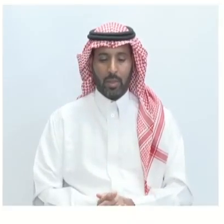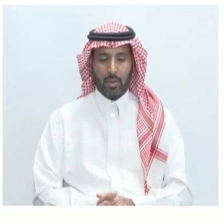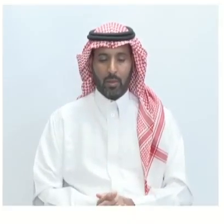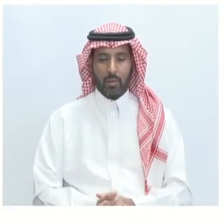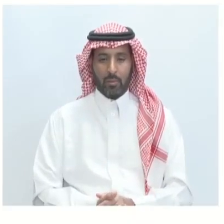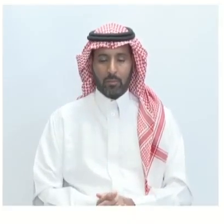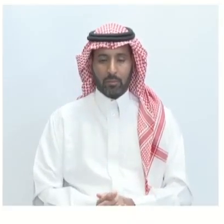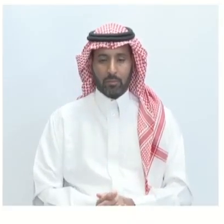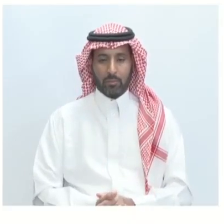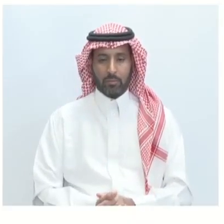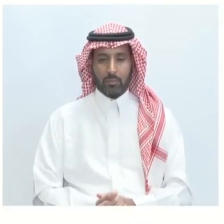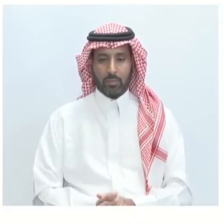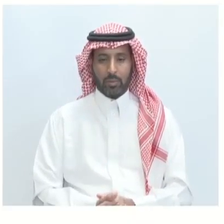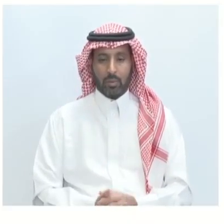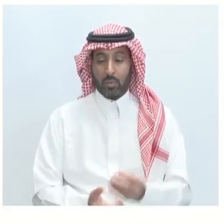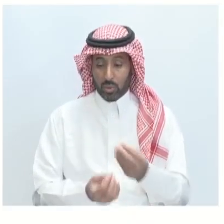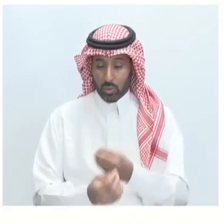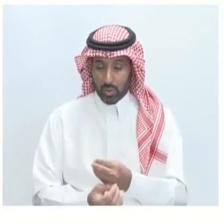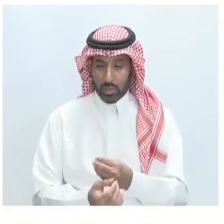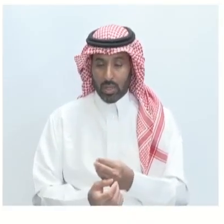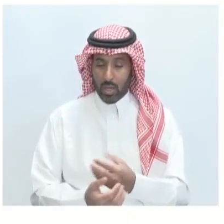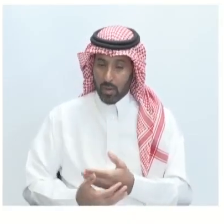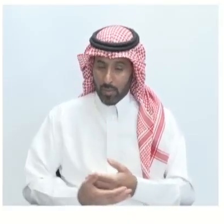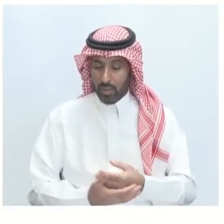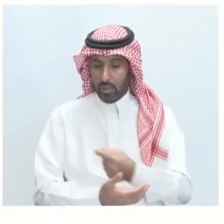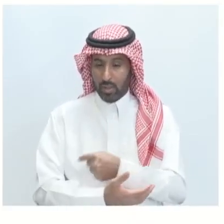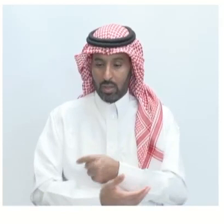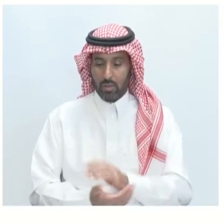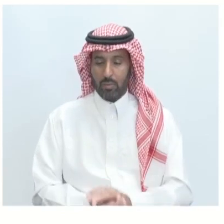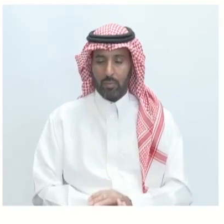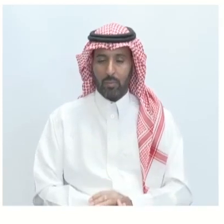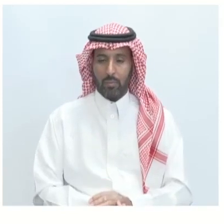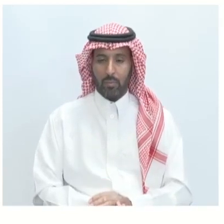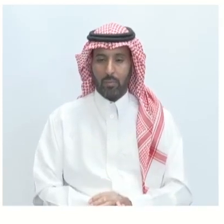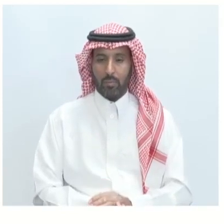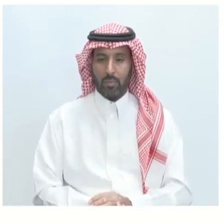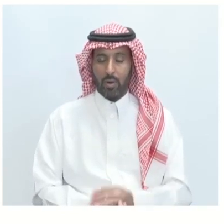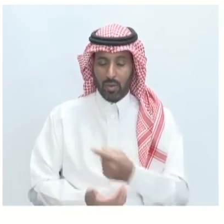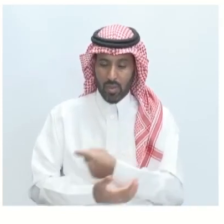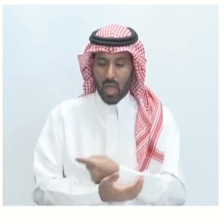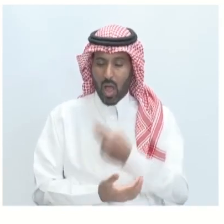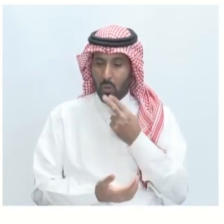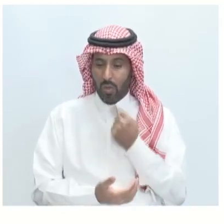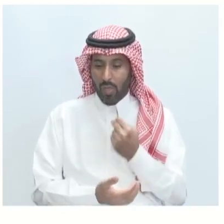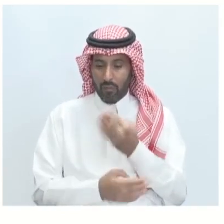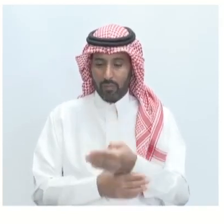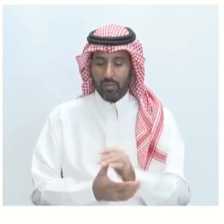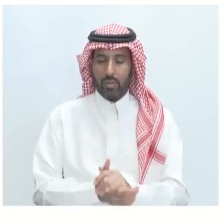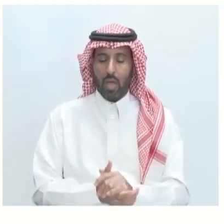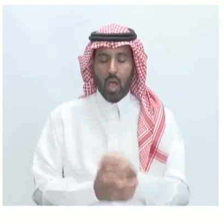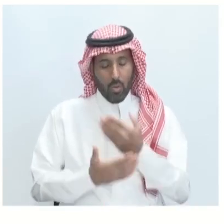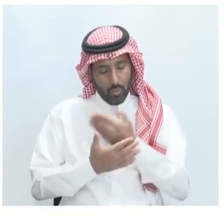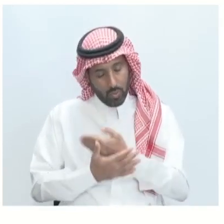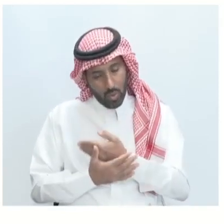فعندما تلبى هذه الح وهذه الرغبات سواء كانت من رضاعه او نظافه او